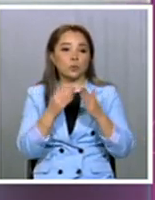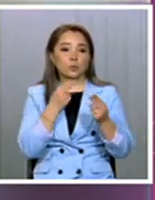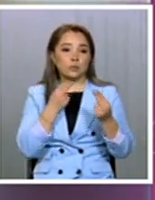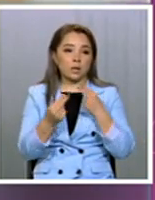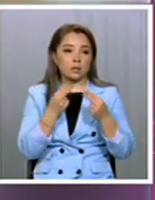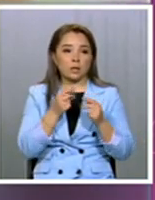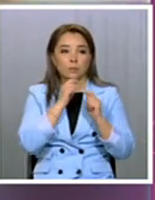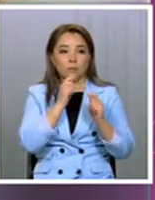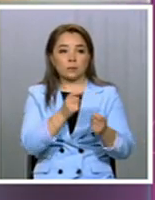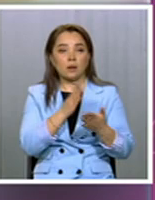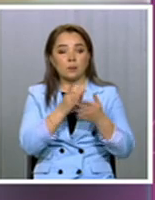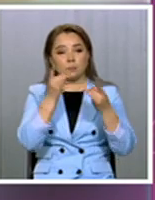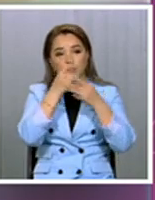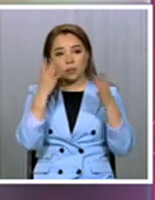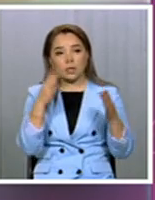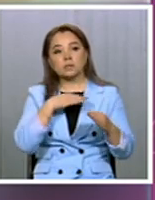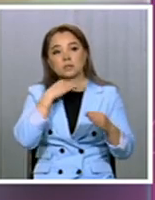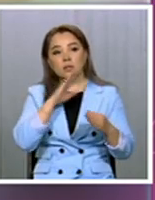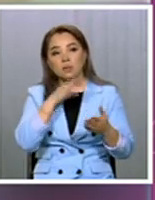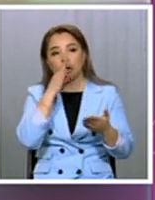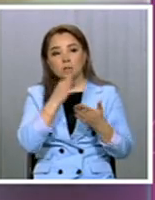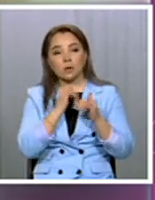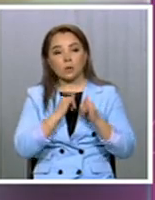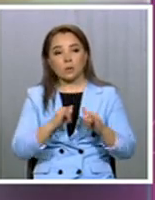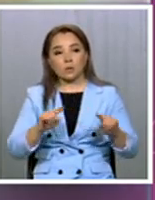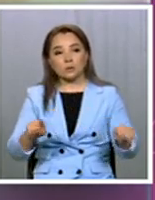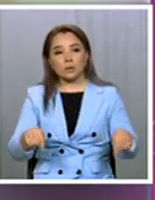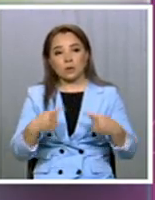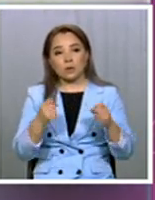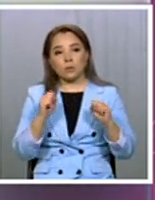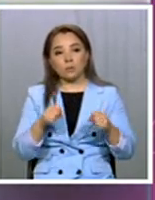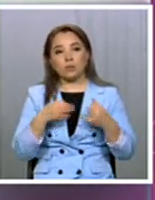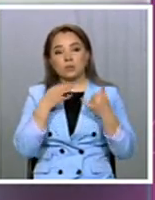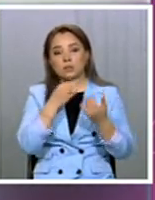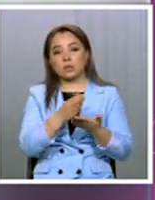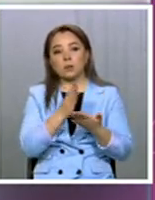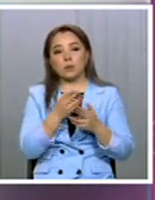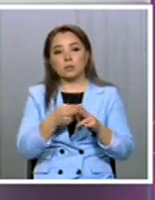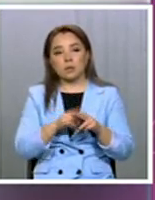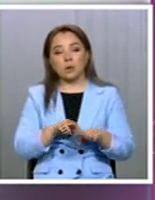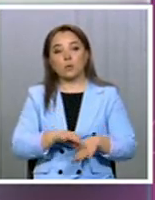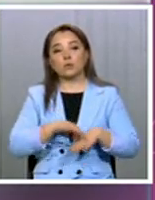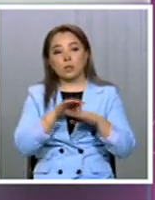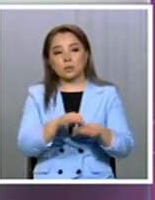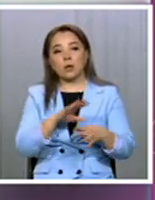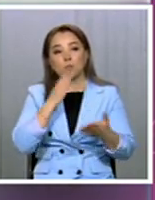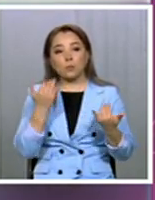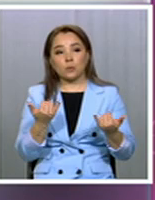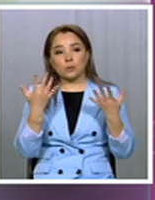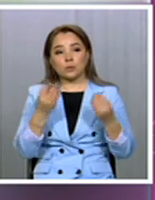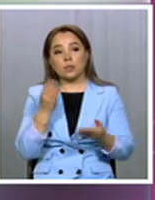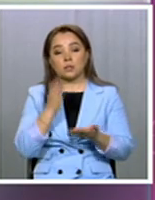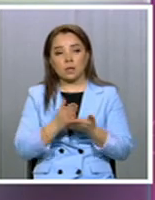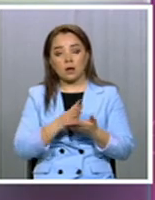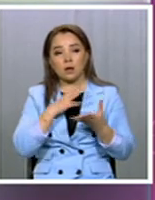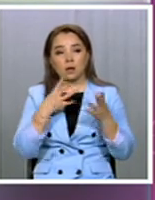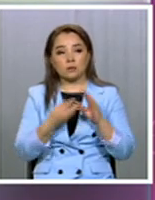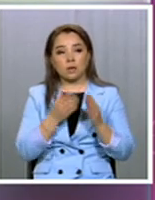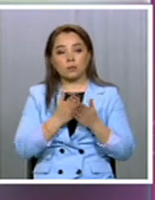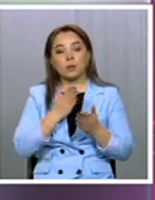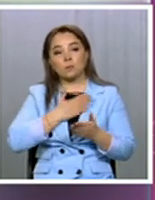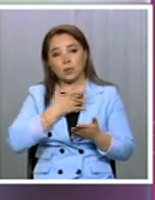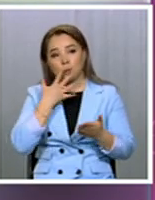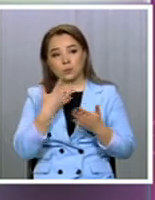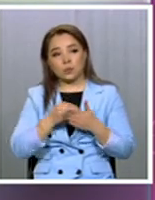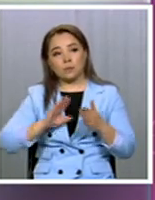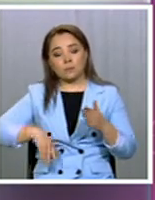сыйлап, мәдени жетілу мен өркендеуге мүмкіндік береді. Біздің өткеніміз бен бүгінімізді қалыптастырды. ал біз өзімізден